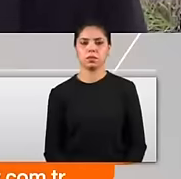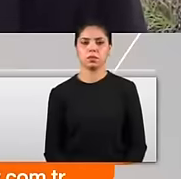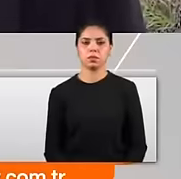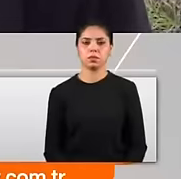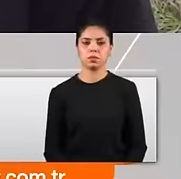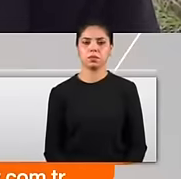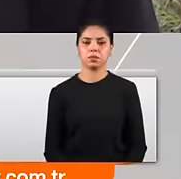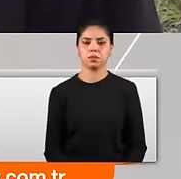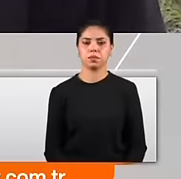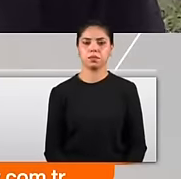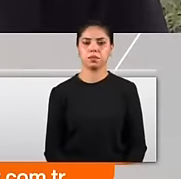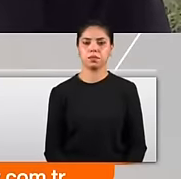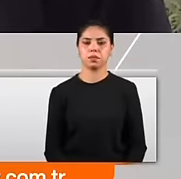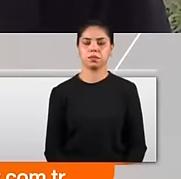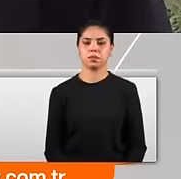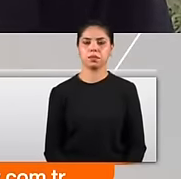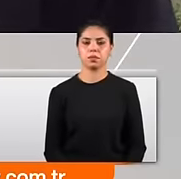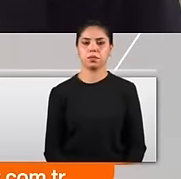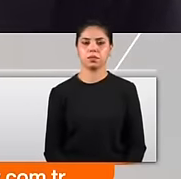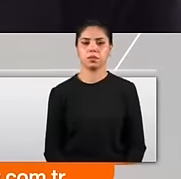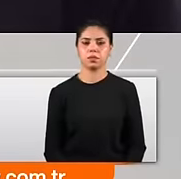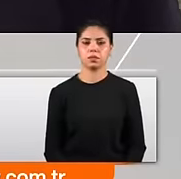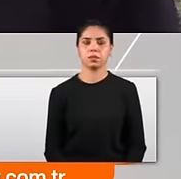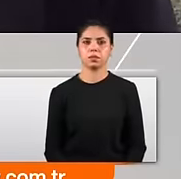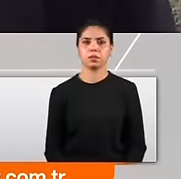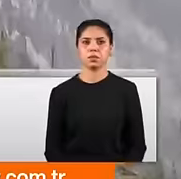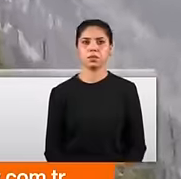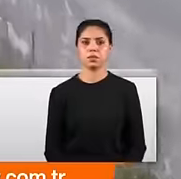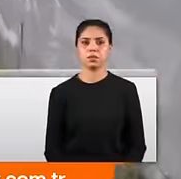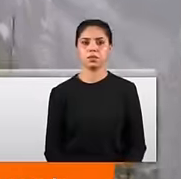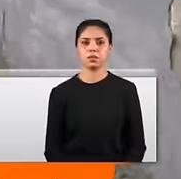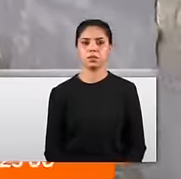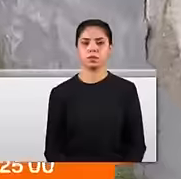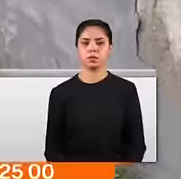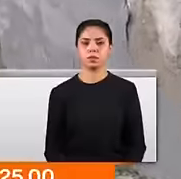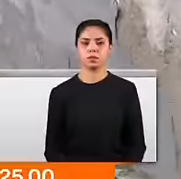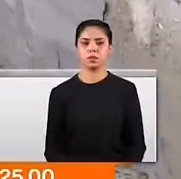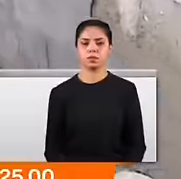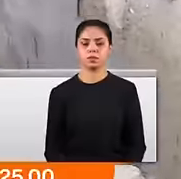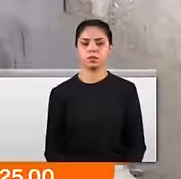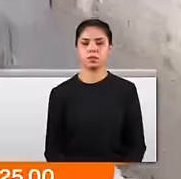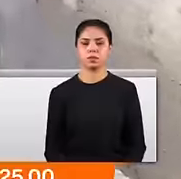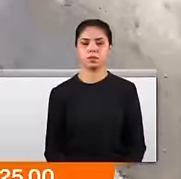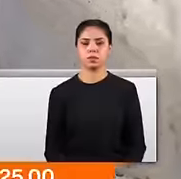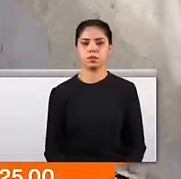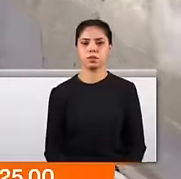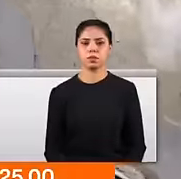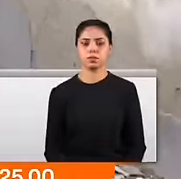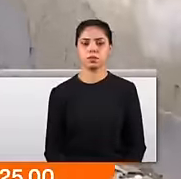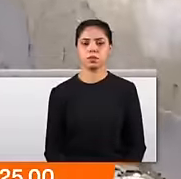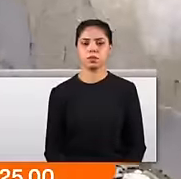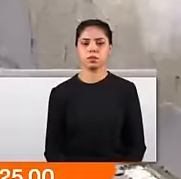ettik. Sonradan da öğrendik ki yolumuz başkasına satılmış. Bize site olarak bize haber verilmedi. Yani böyle bir durum